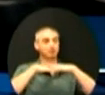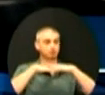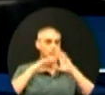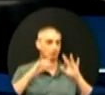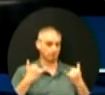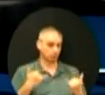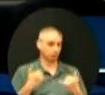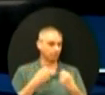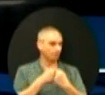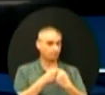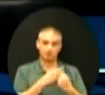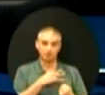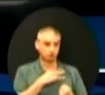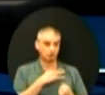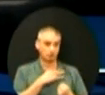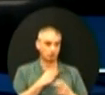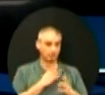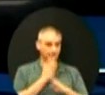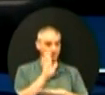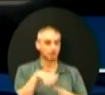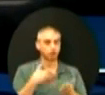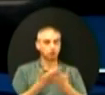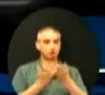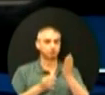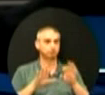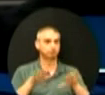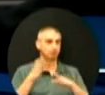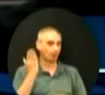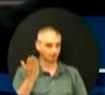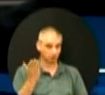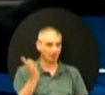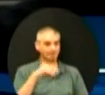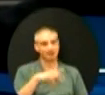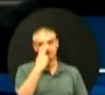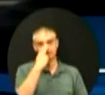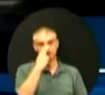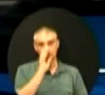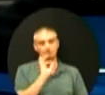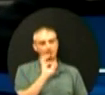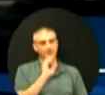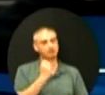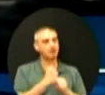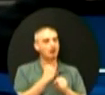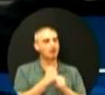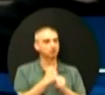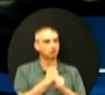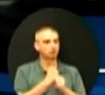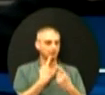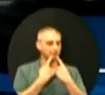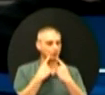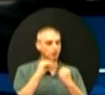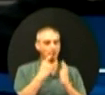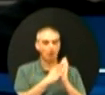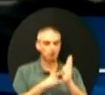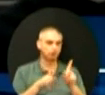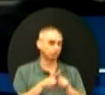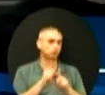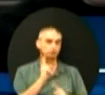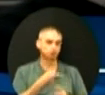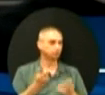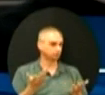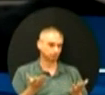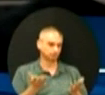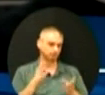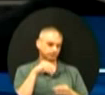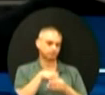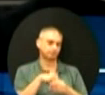גם עכשיו המאבק שלנו בפנייה ליועץ המשפטי לממשלה ובניסיון באמת לנהל את הדיון על החוק כמו שצריך,